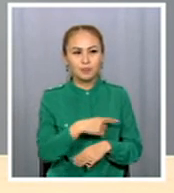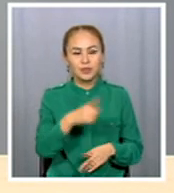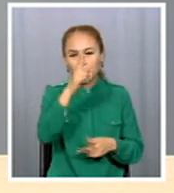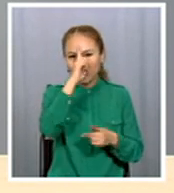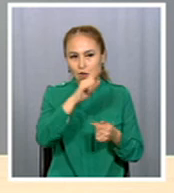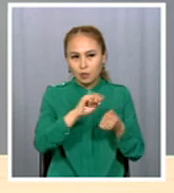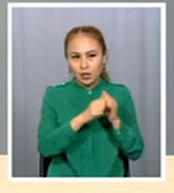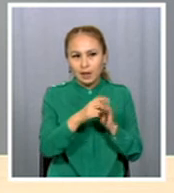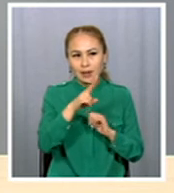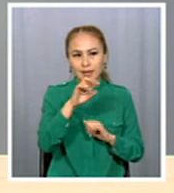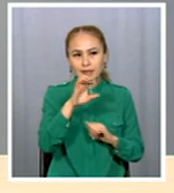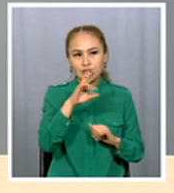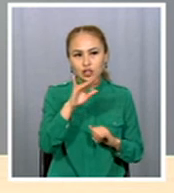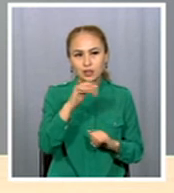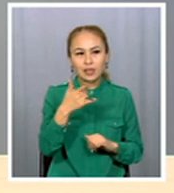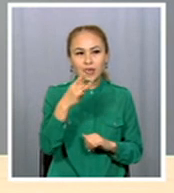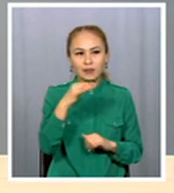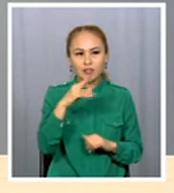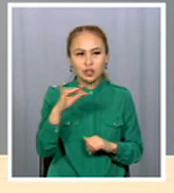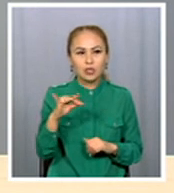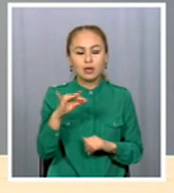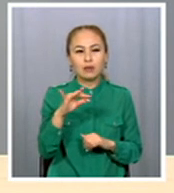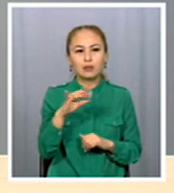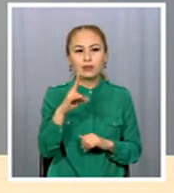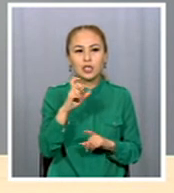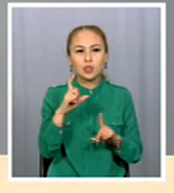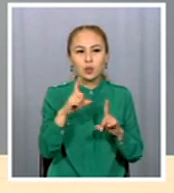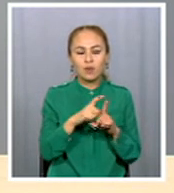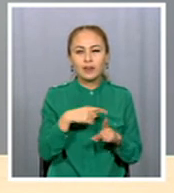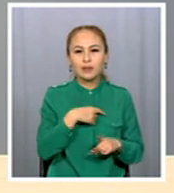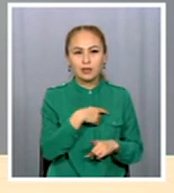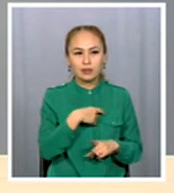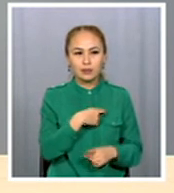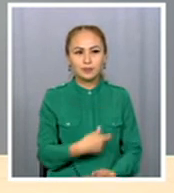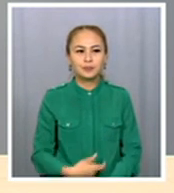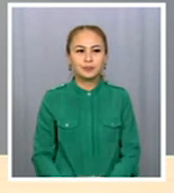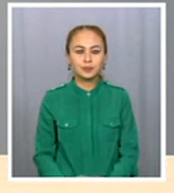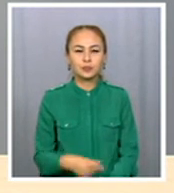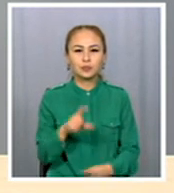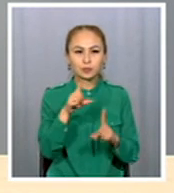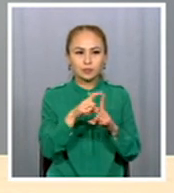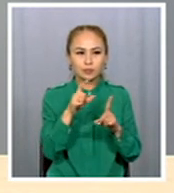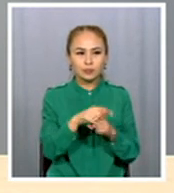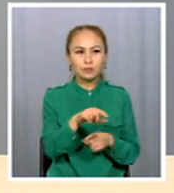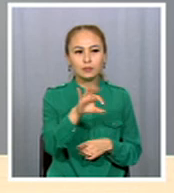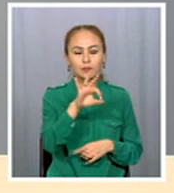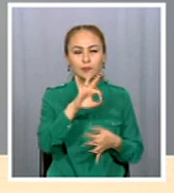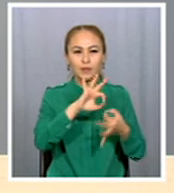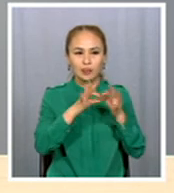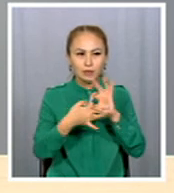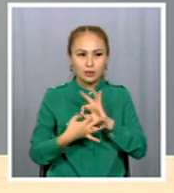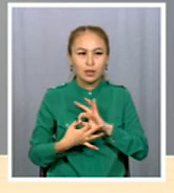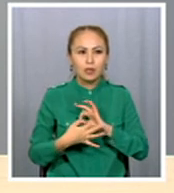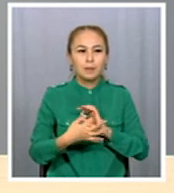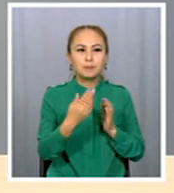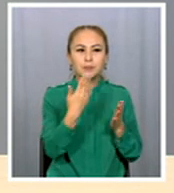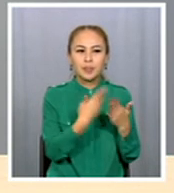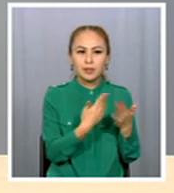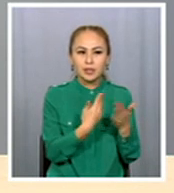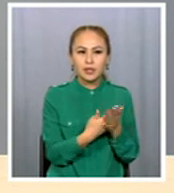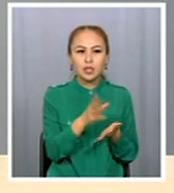Запомните лексический графический органайзер на слово «тренер». Слово, определение,